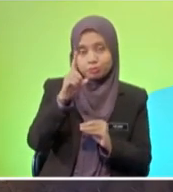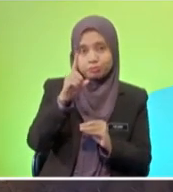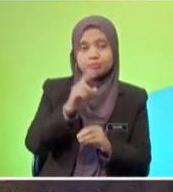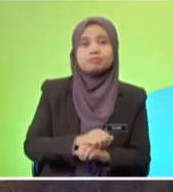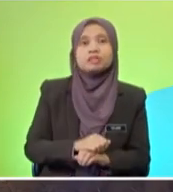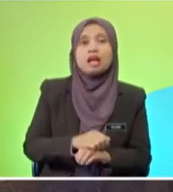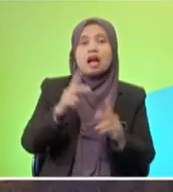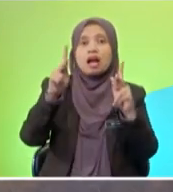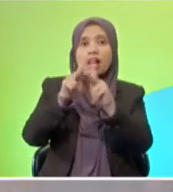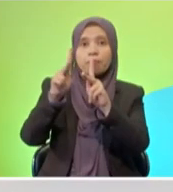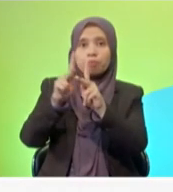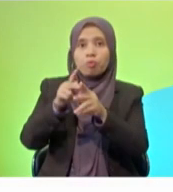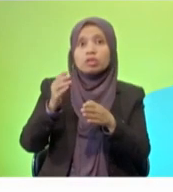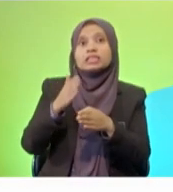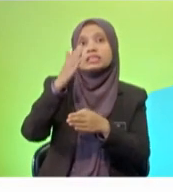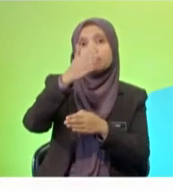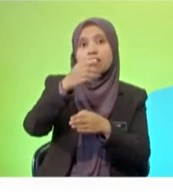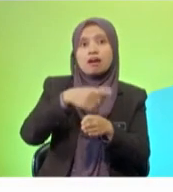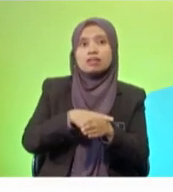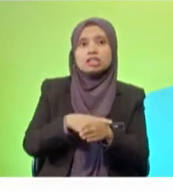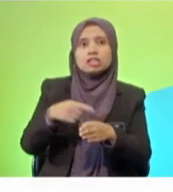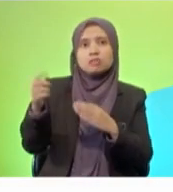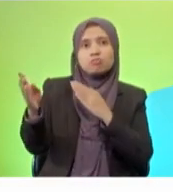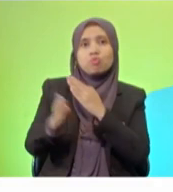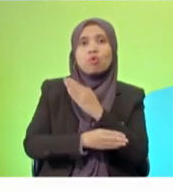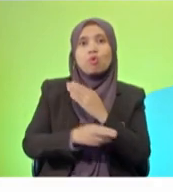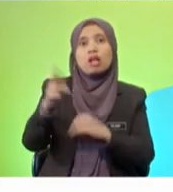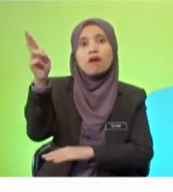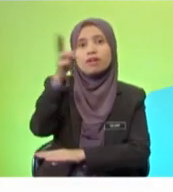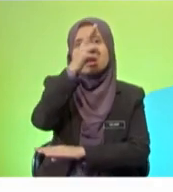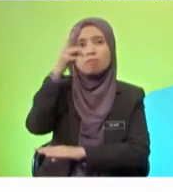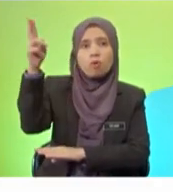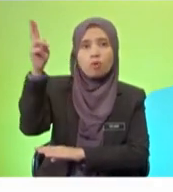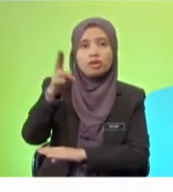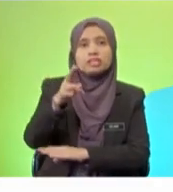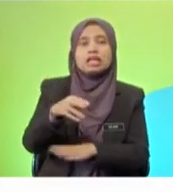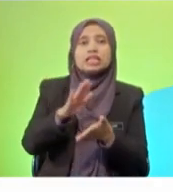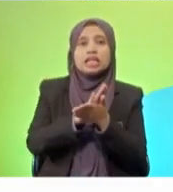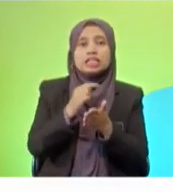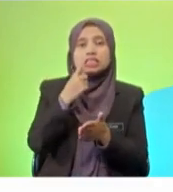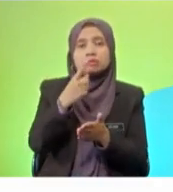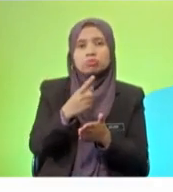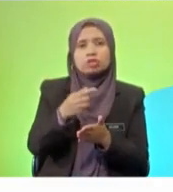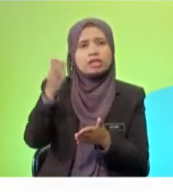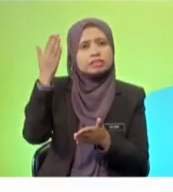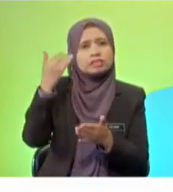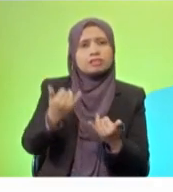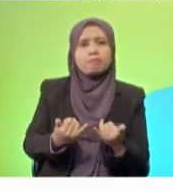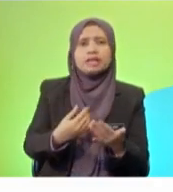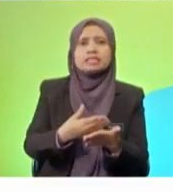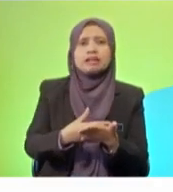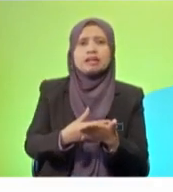Kampung seberang dipukul ribut jadi sebutan zaman rasa gerun bila disebut